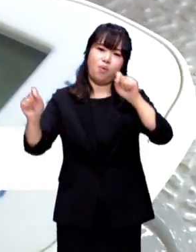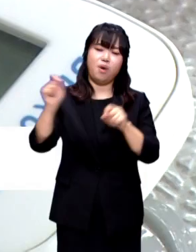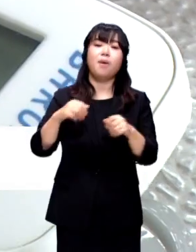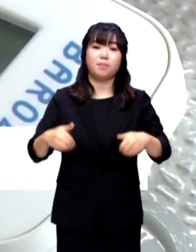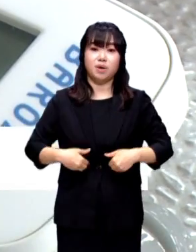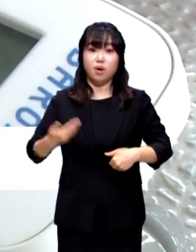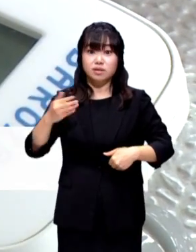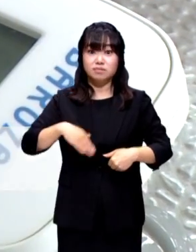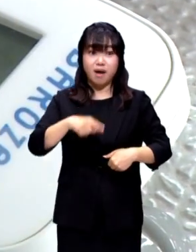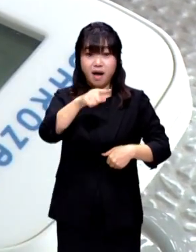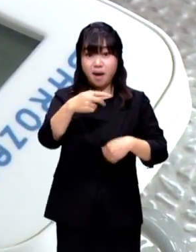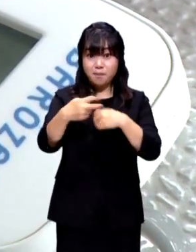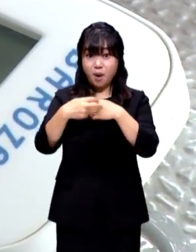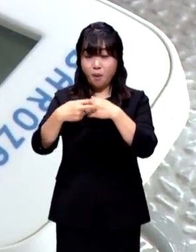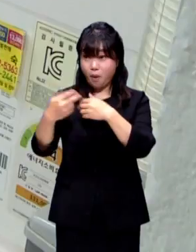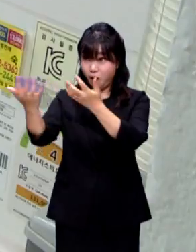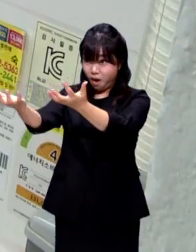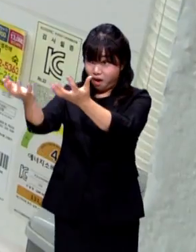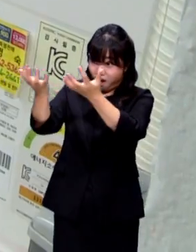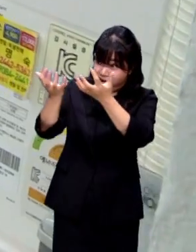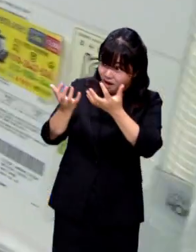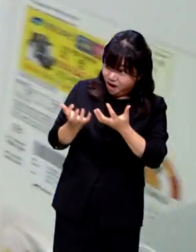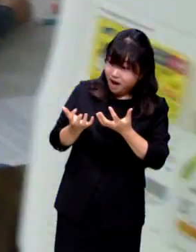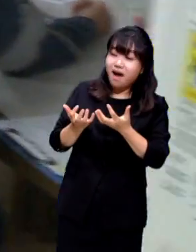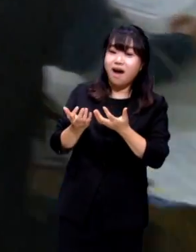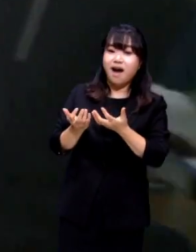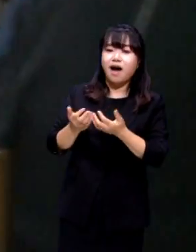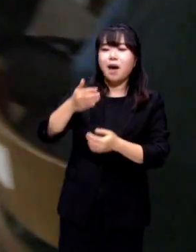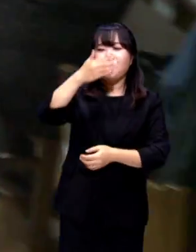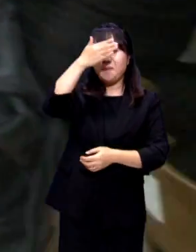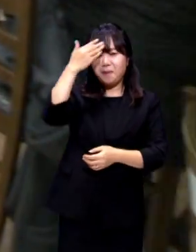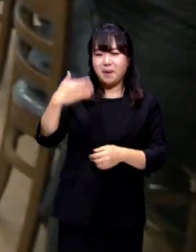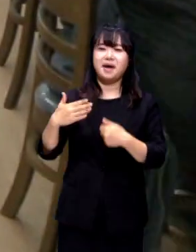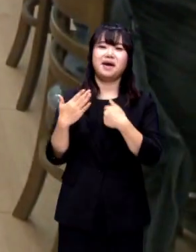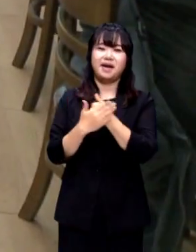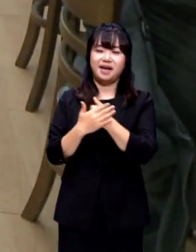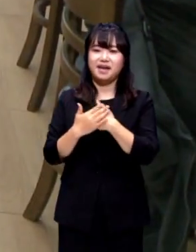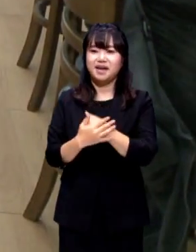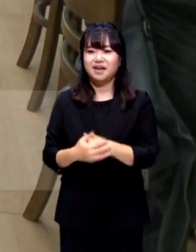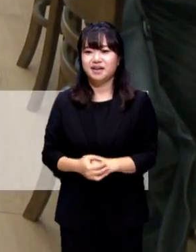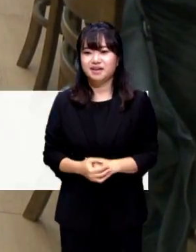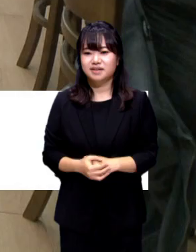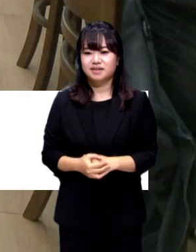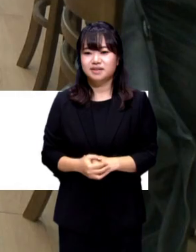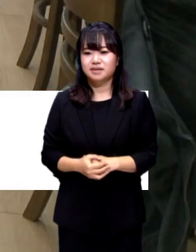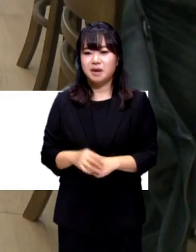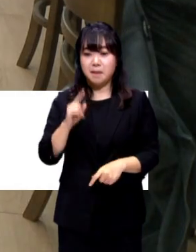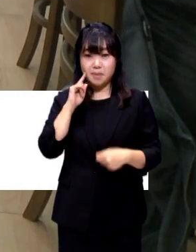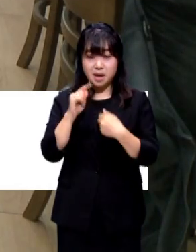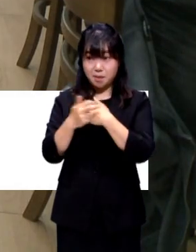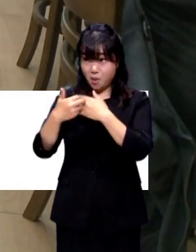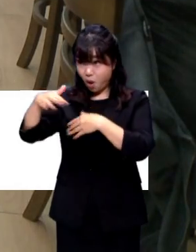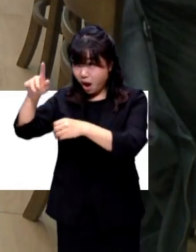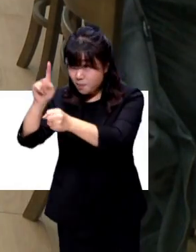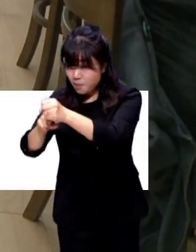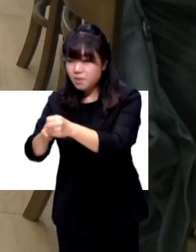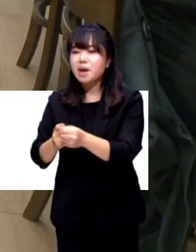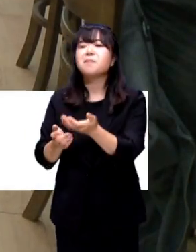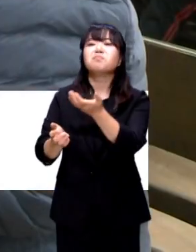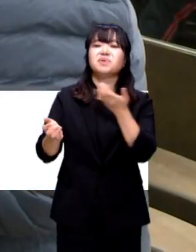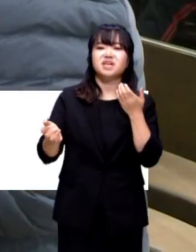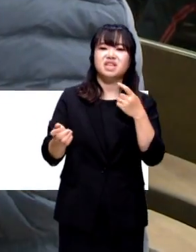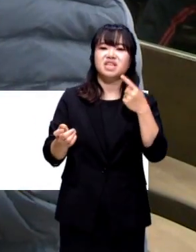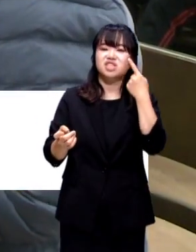의료진 때문에 편리하게 의료 서비스를 받습니다. 저기 하루 전에 나가죠 거의. 하루 전에